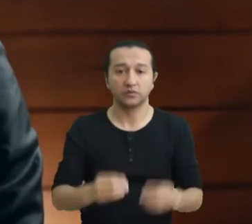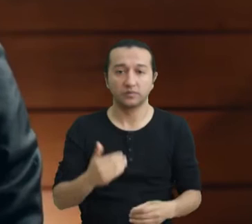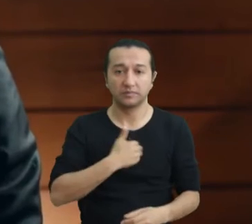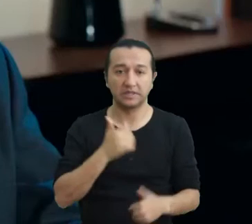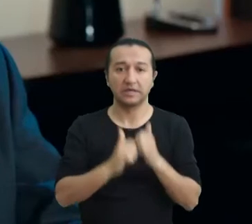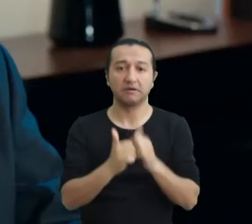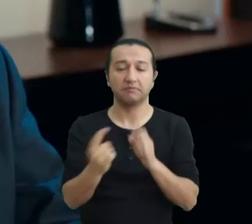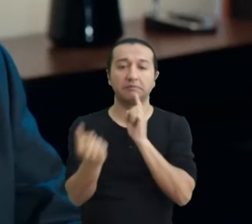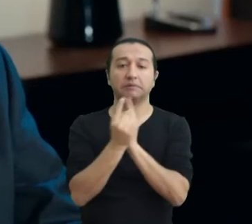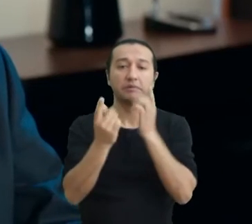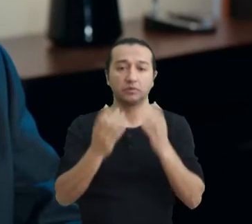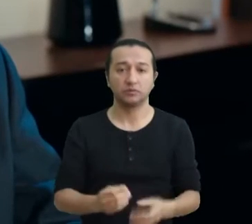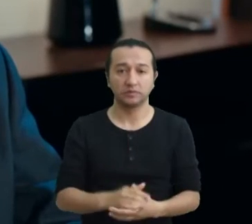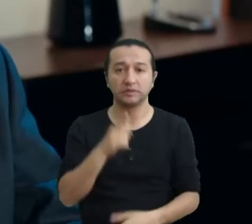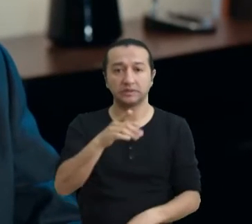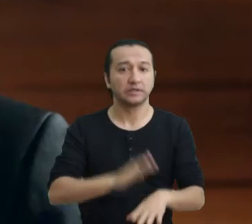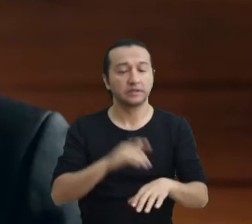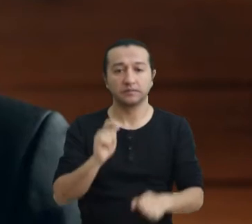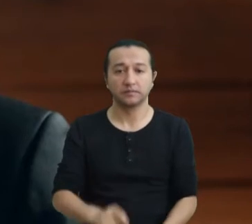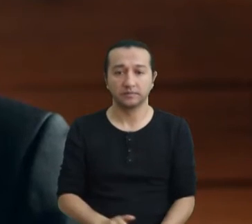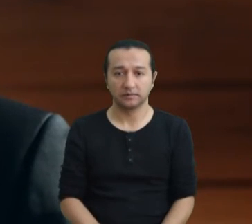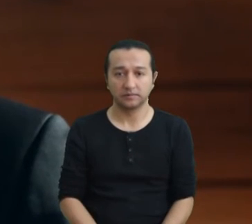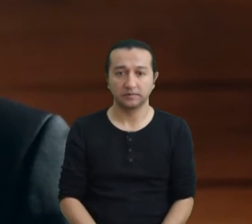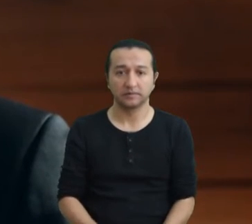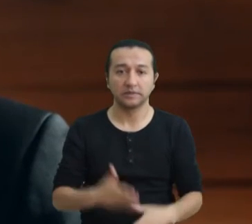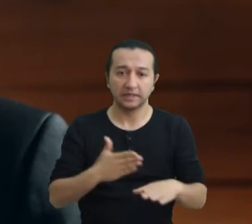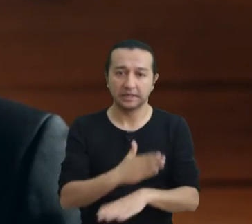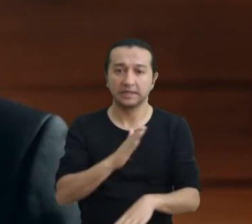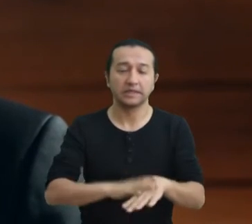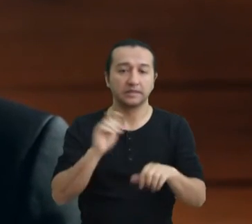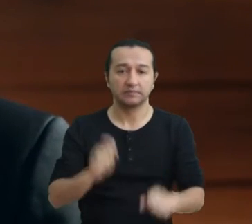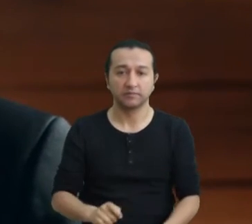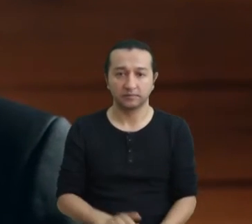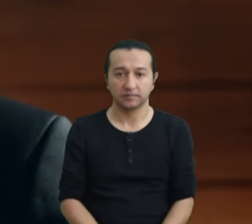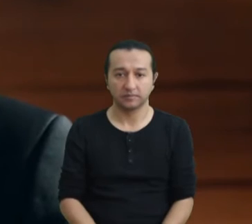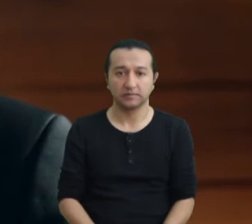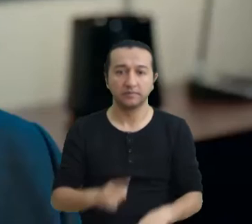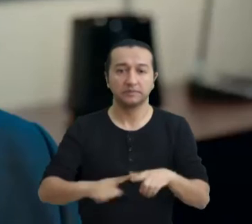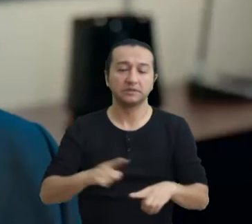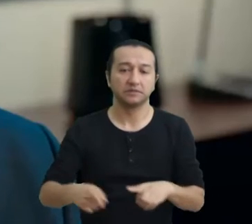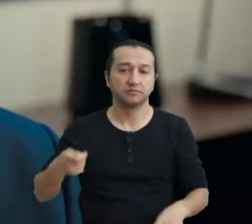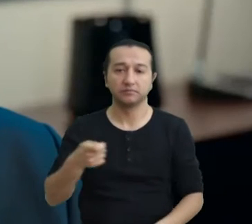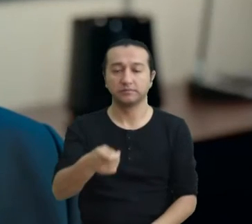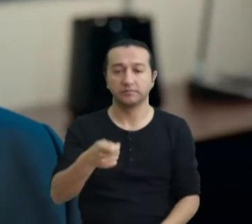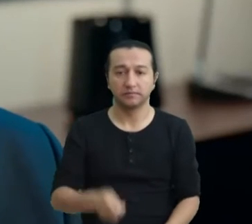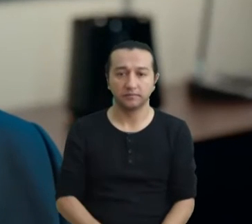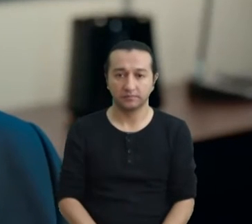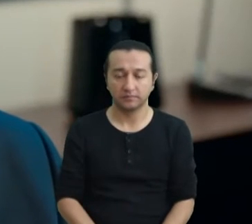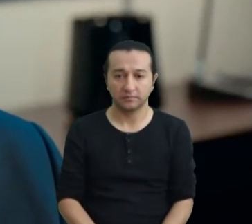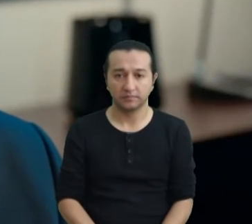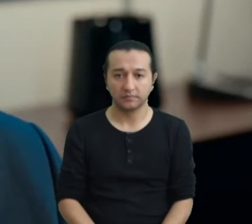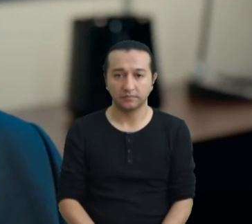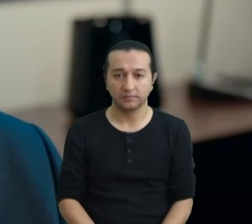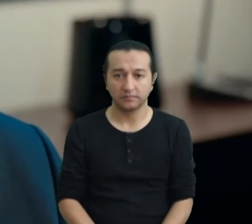Bana saldırdı. Sen ne yaptın? Gerekeni yaptım. Deştim.